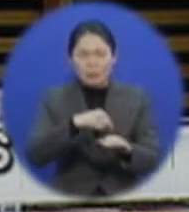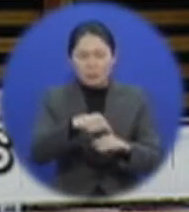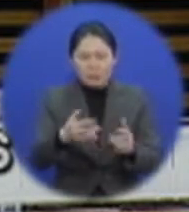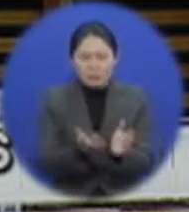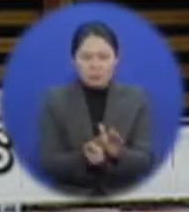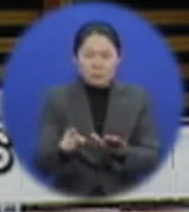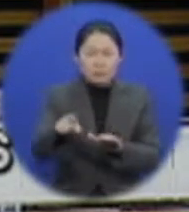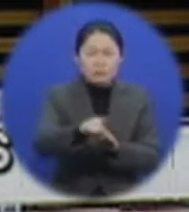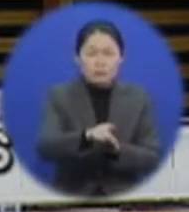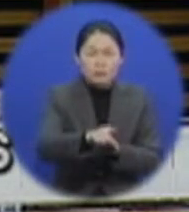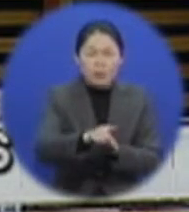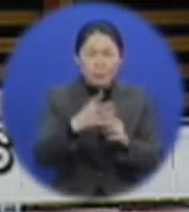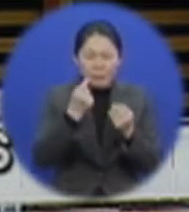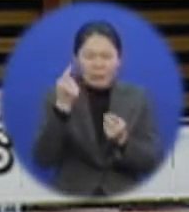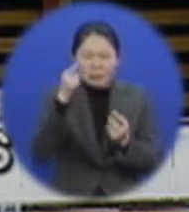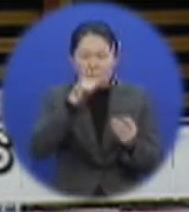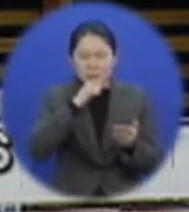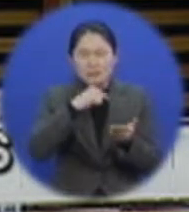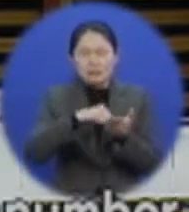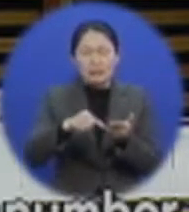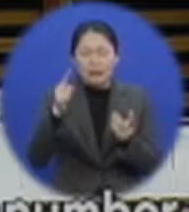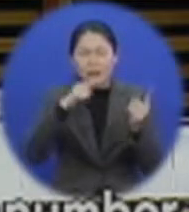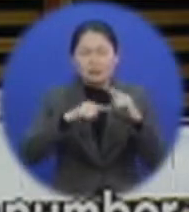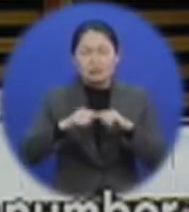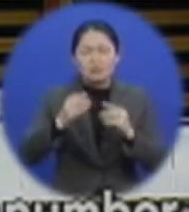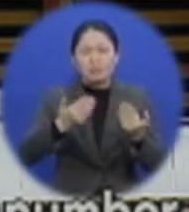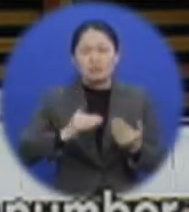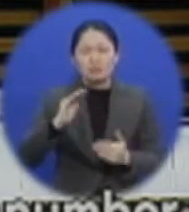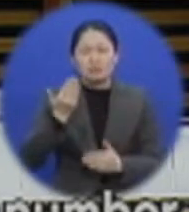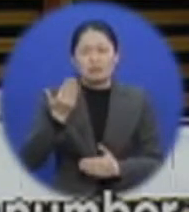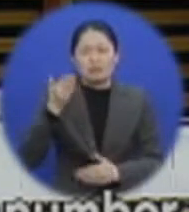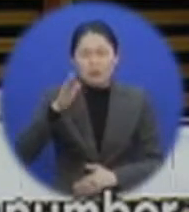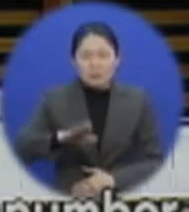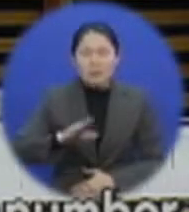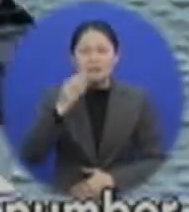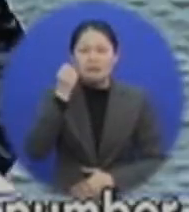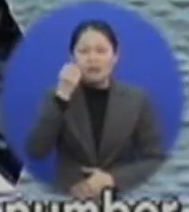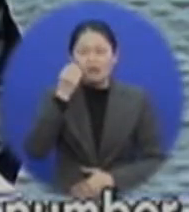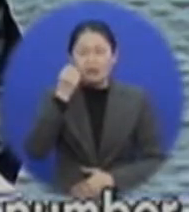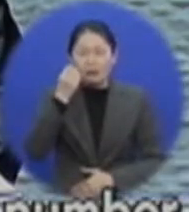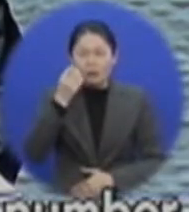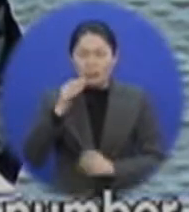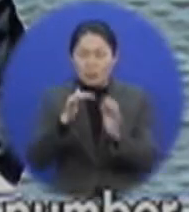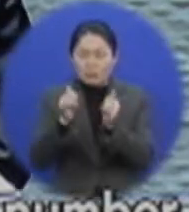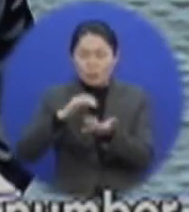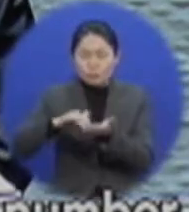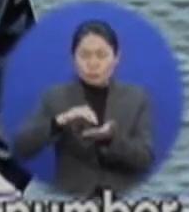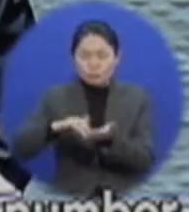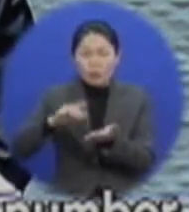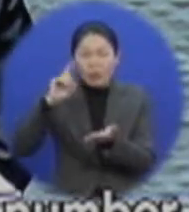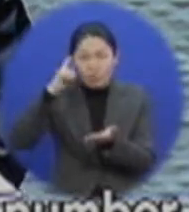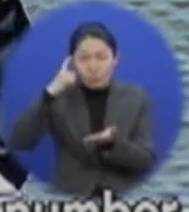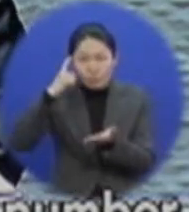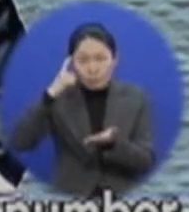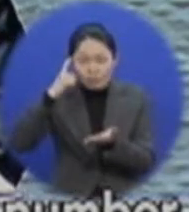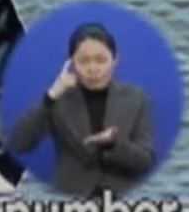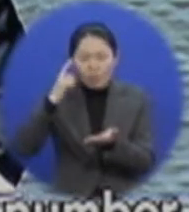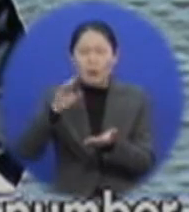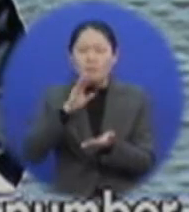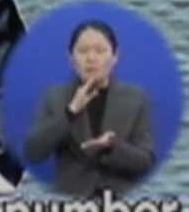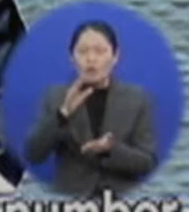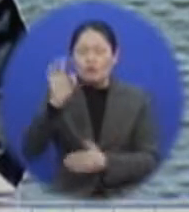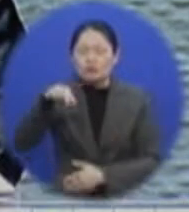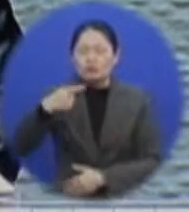희생을 가져오는 사람들이죠 그런데 이상 아기 인구 수를 계산하면 유다 지파가 제일 많은